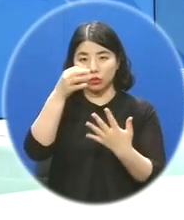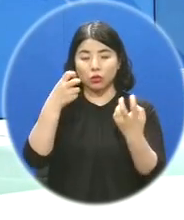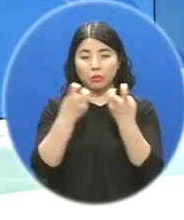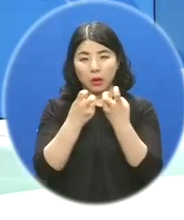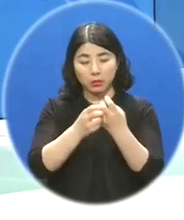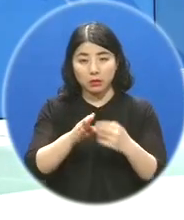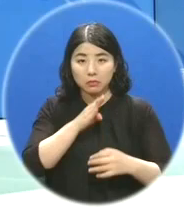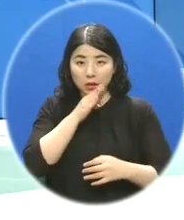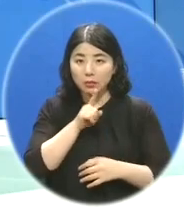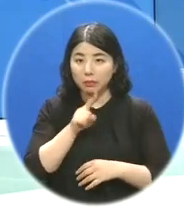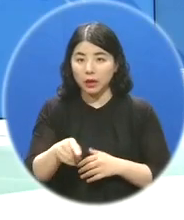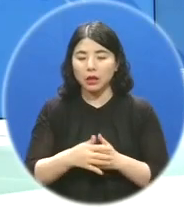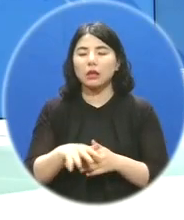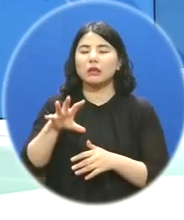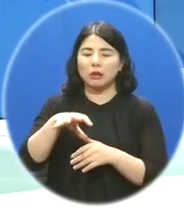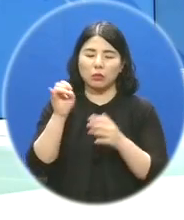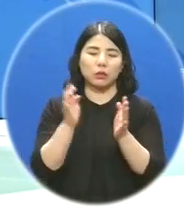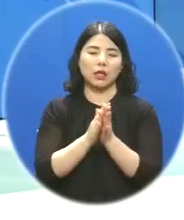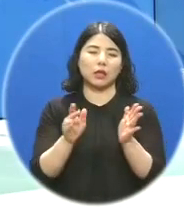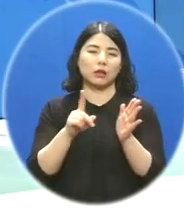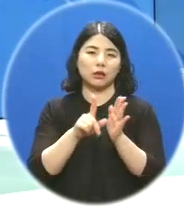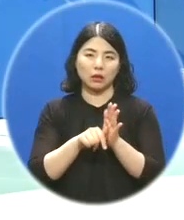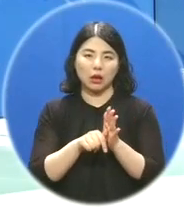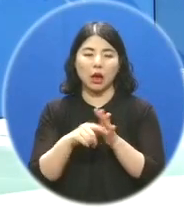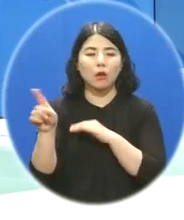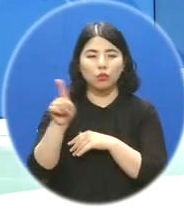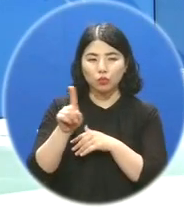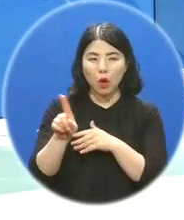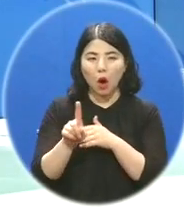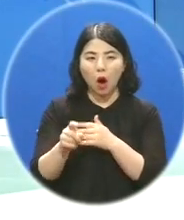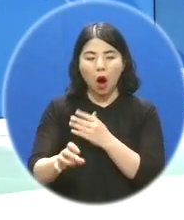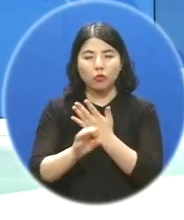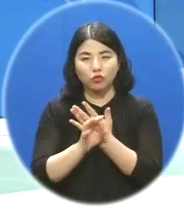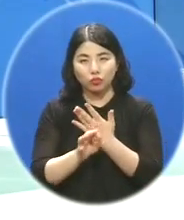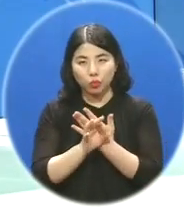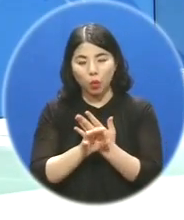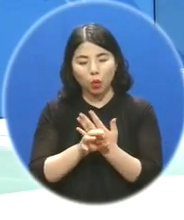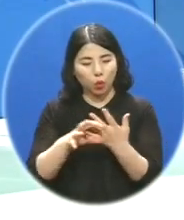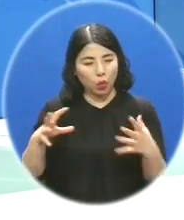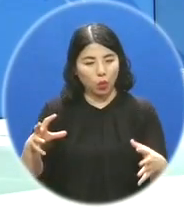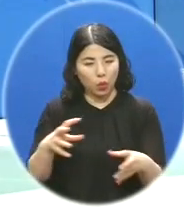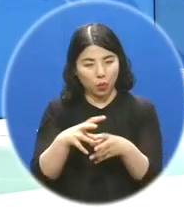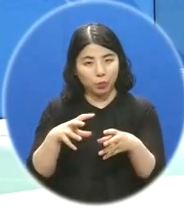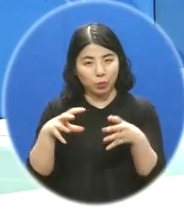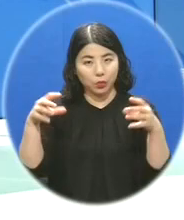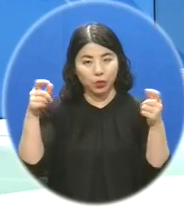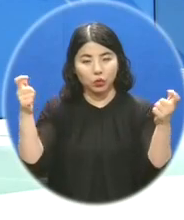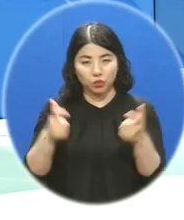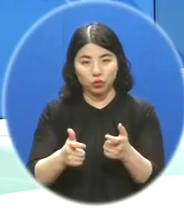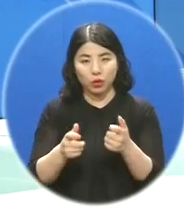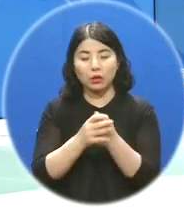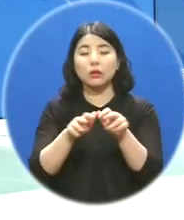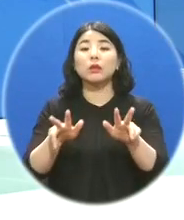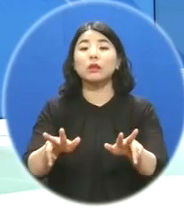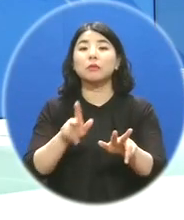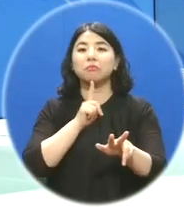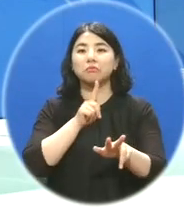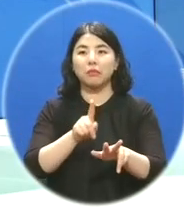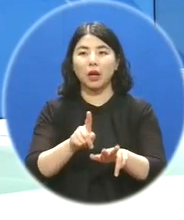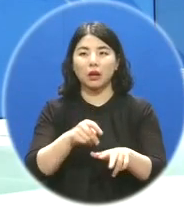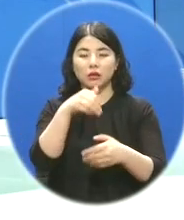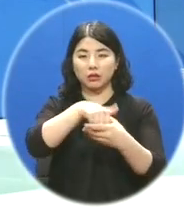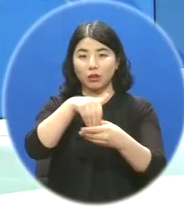아니, 이게 처음에 시작될 때죠. 처음에 시작될 때 네. 무언가 좀 이제 또 후보를 이렇게 압축을 시켜서 그 지금도 뭐 이제 그렇게